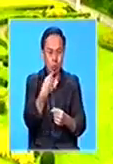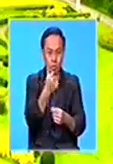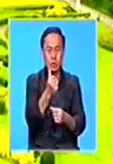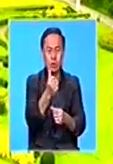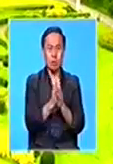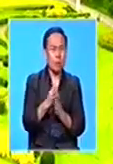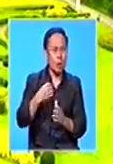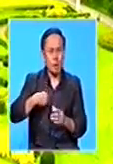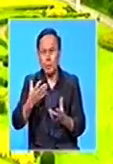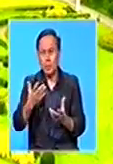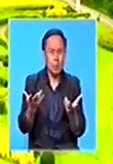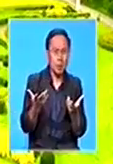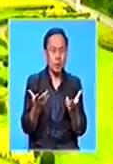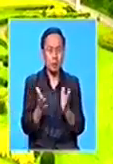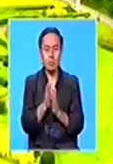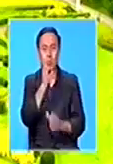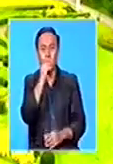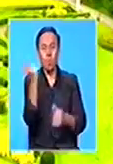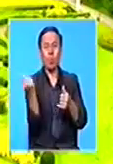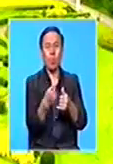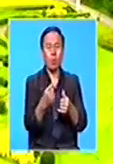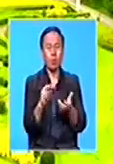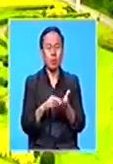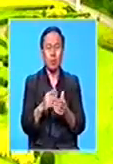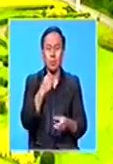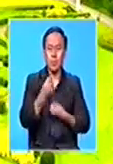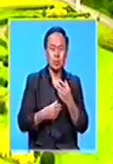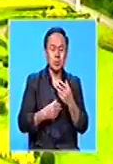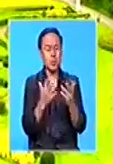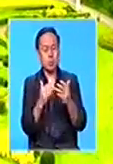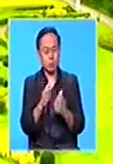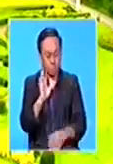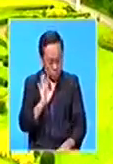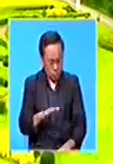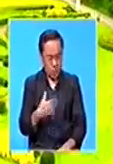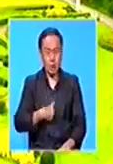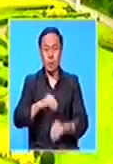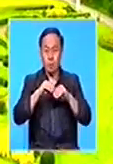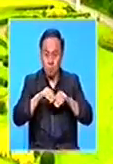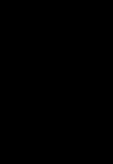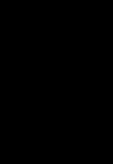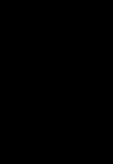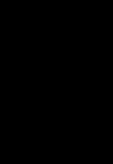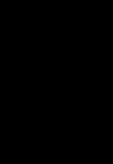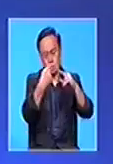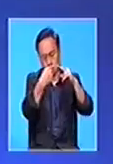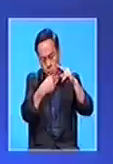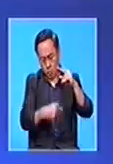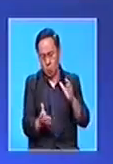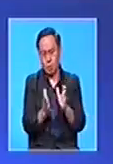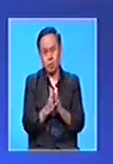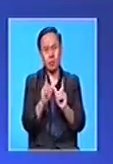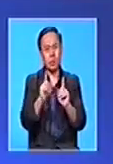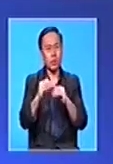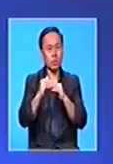ได้ก็จะบ่นนะว่าเราไม่ช่วยเขาช่วยไม่ถึงท่านต้องฟังนะครับและให้แต่มันทำ